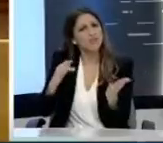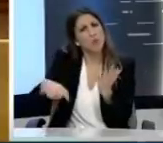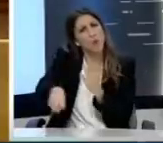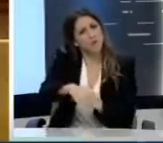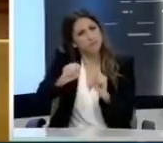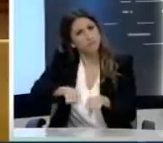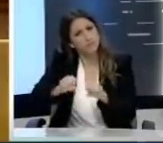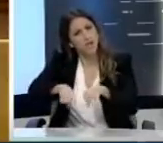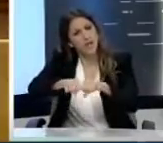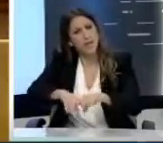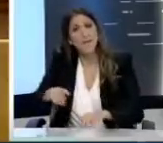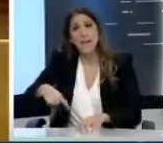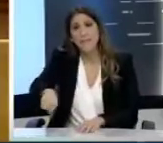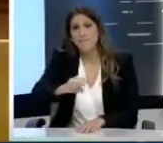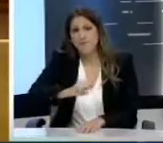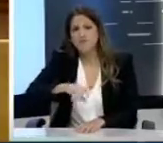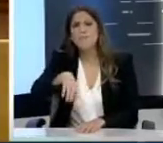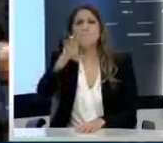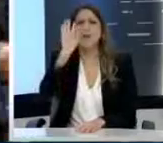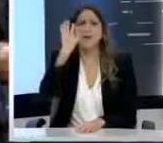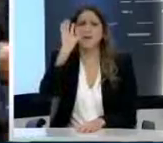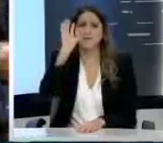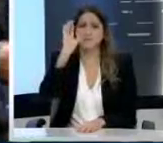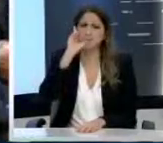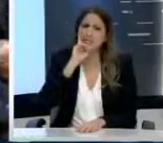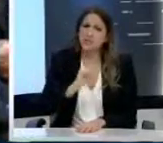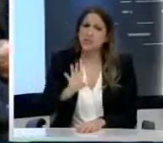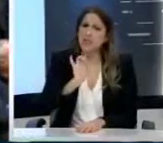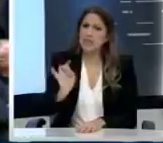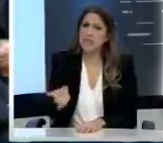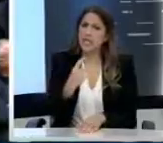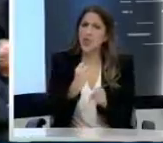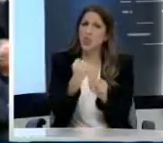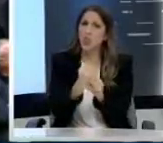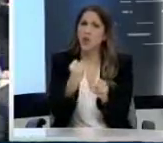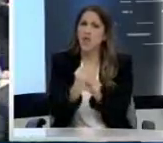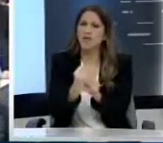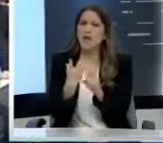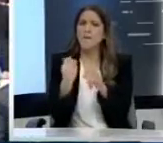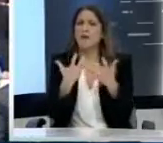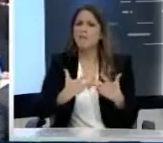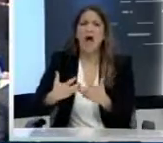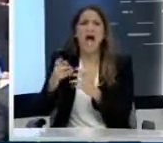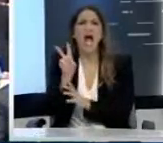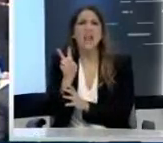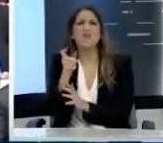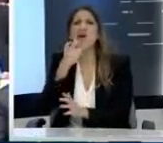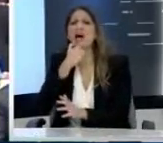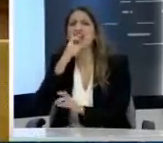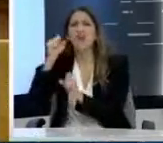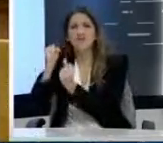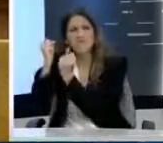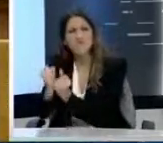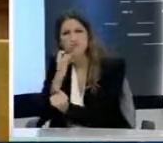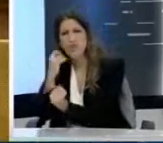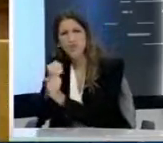ότι μη φοβάστε οι πολλοί, μπορεί να φοβάστε αν δουλεύετε σε χαλιβουργία στην Βρετανία